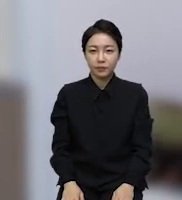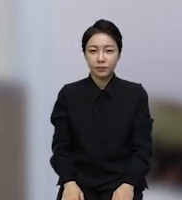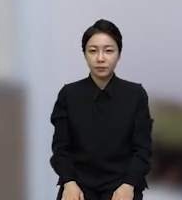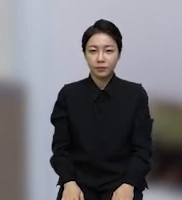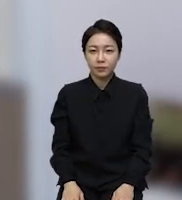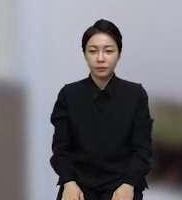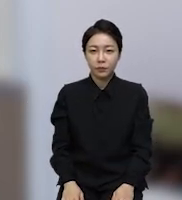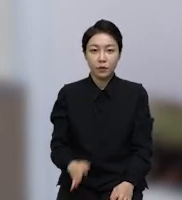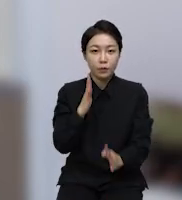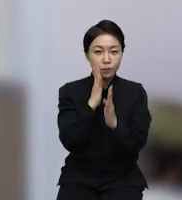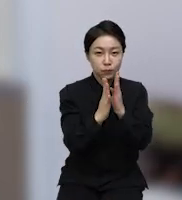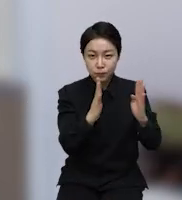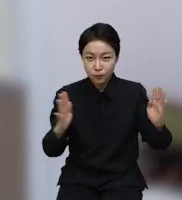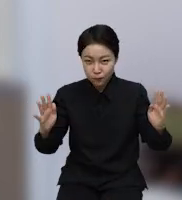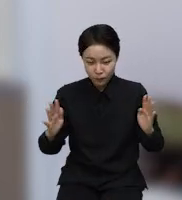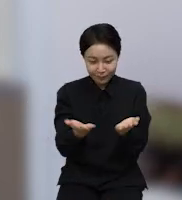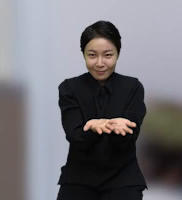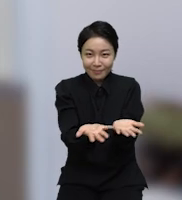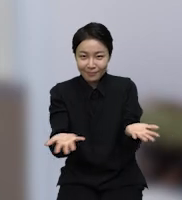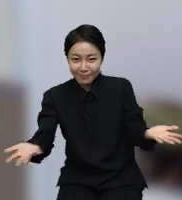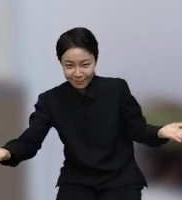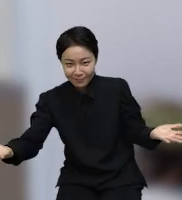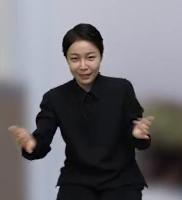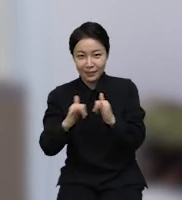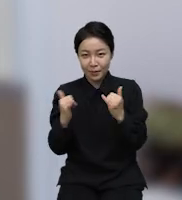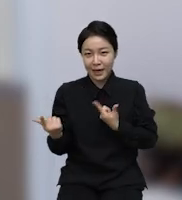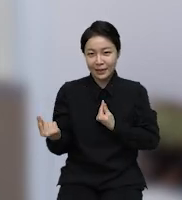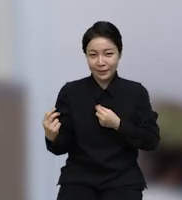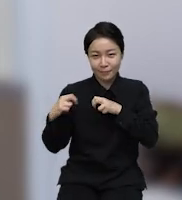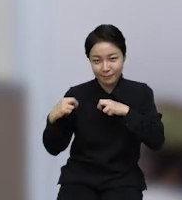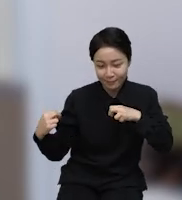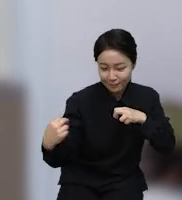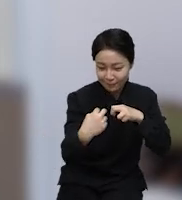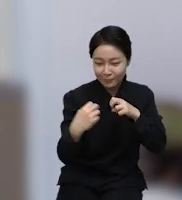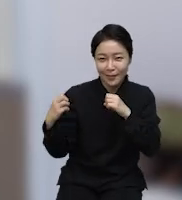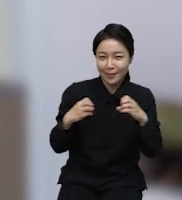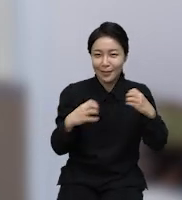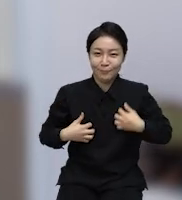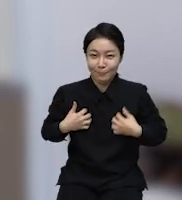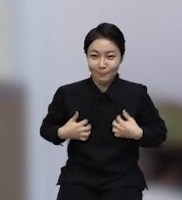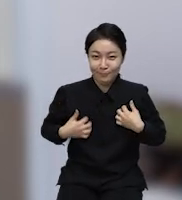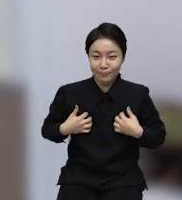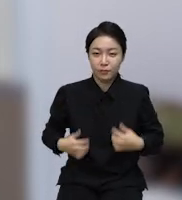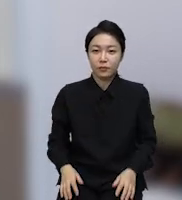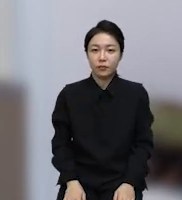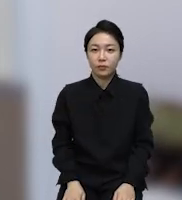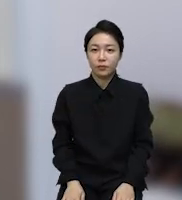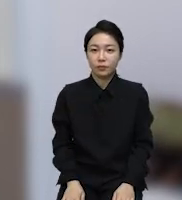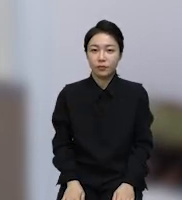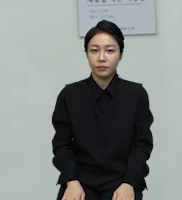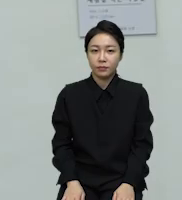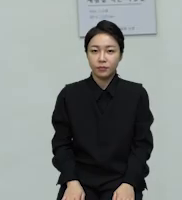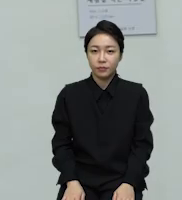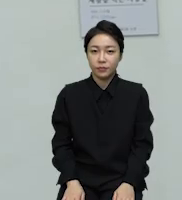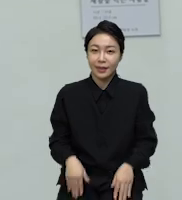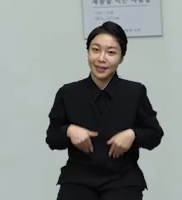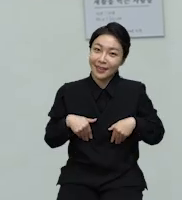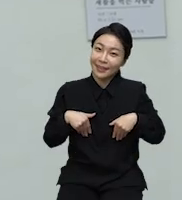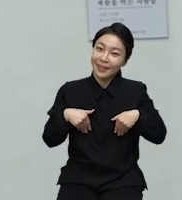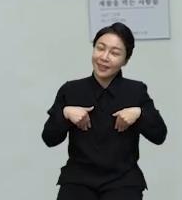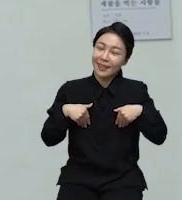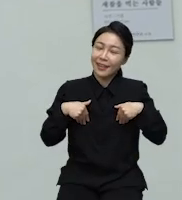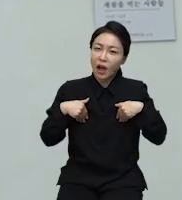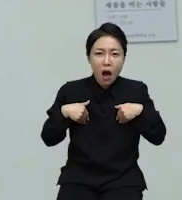떠났습니다. 또한 풀밭 위에 자리를 깔고 다 같이 식사를 하며 담소를 나누기로 했습니다.